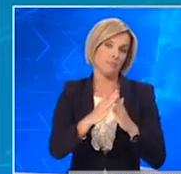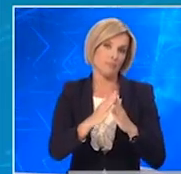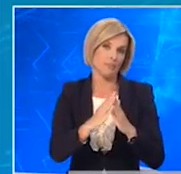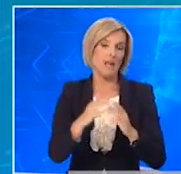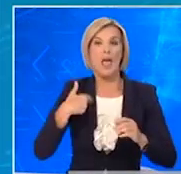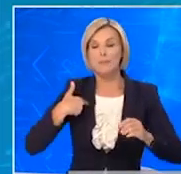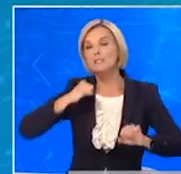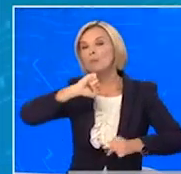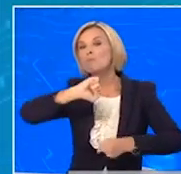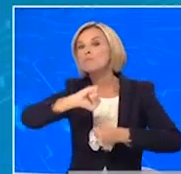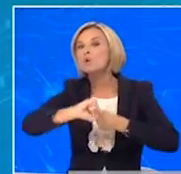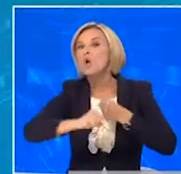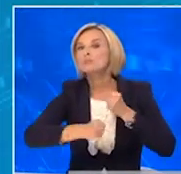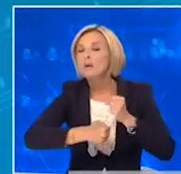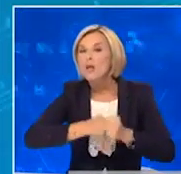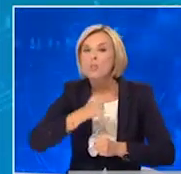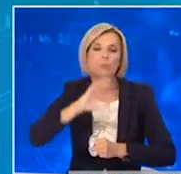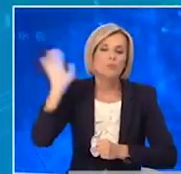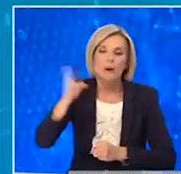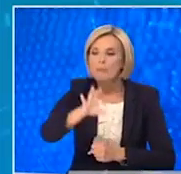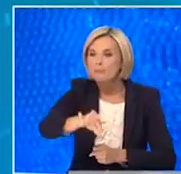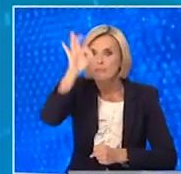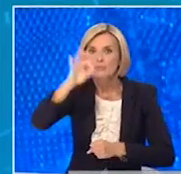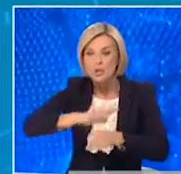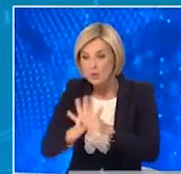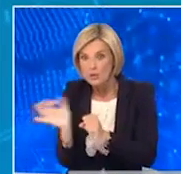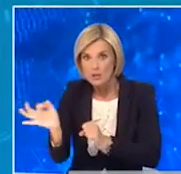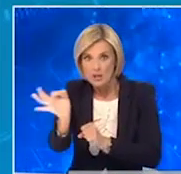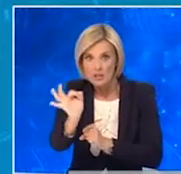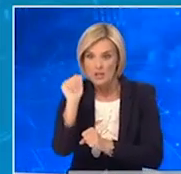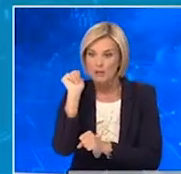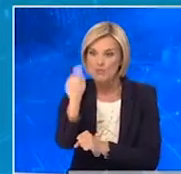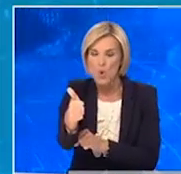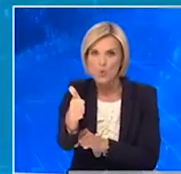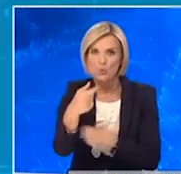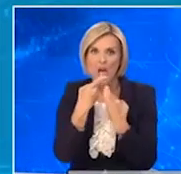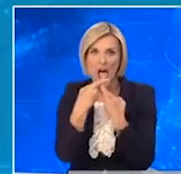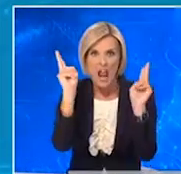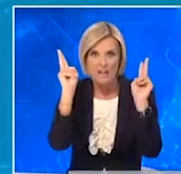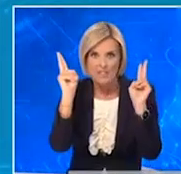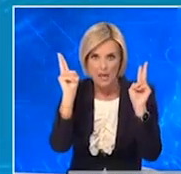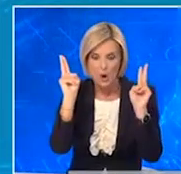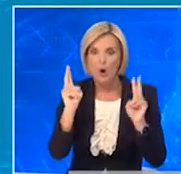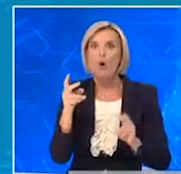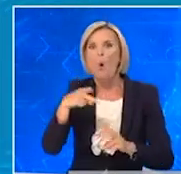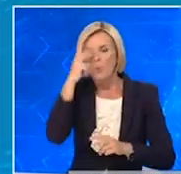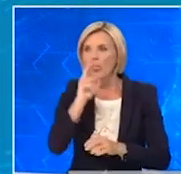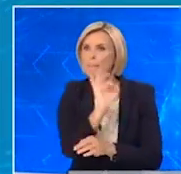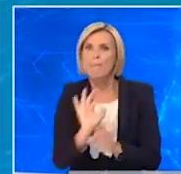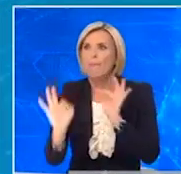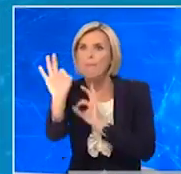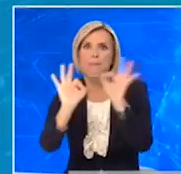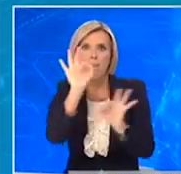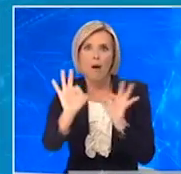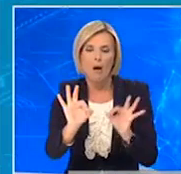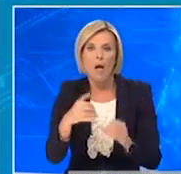επιτρέψουμε σε οποιοδήποτε κρούσμα να λειτουργήσει πολλαπλασιαστικά σε σχέση με τον ιό. Για να γίνει αυτό πρέπει, εκτός από τις